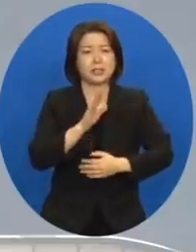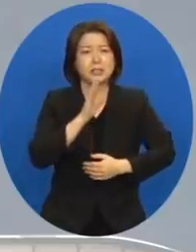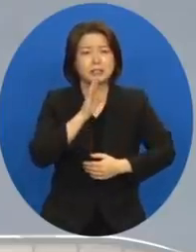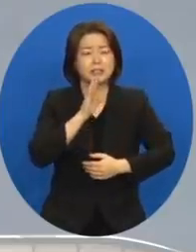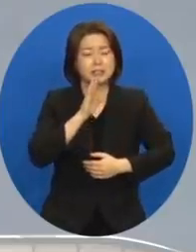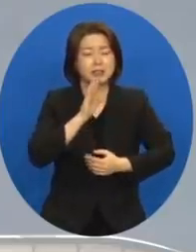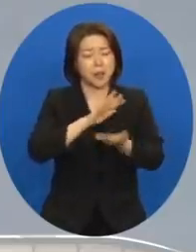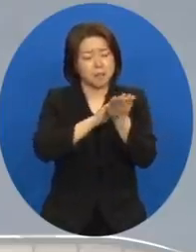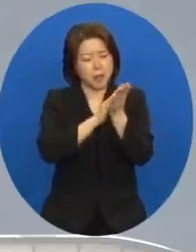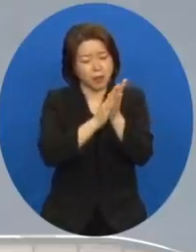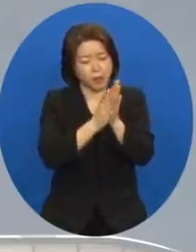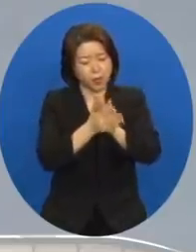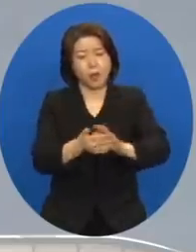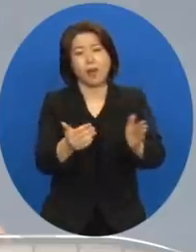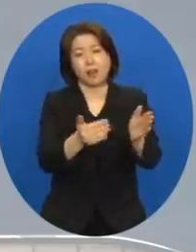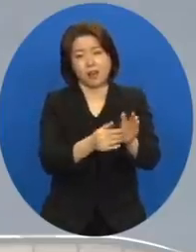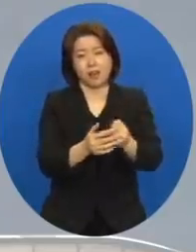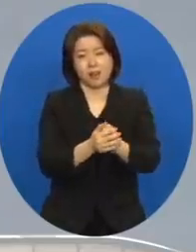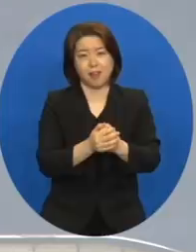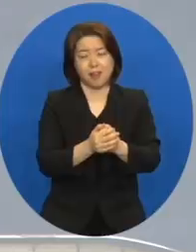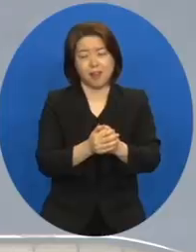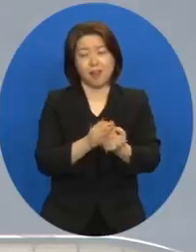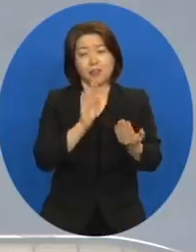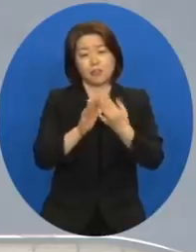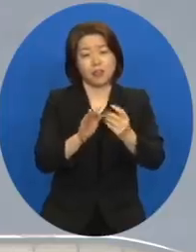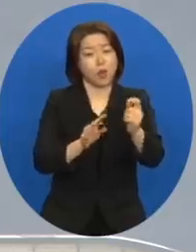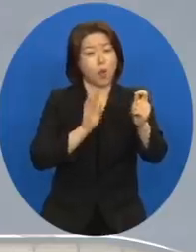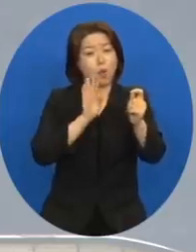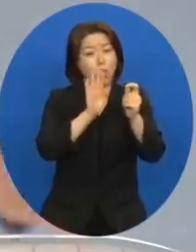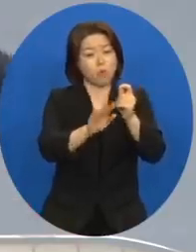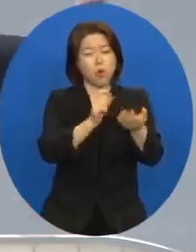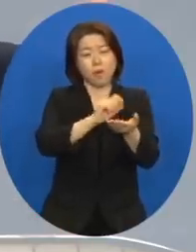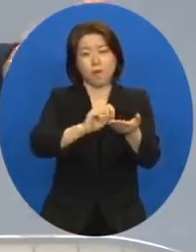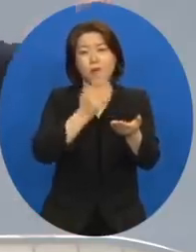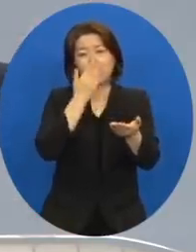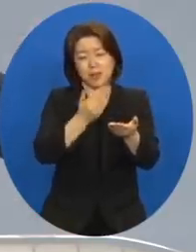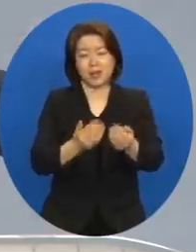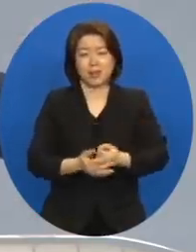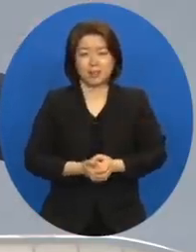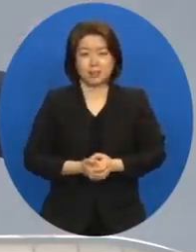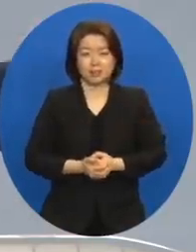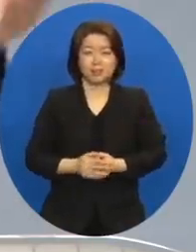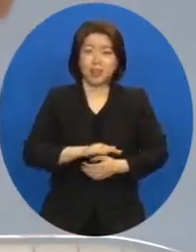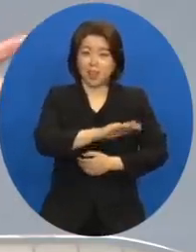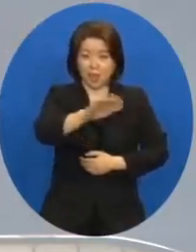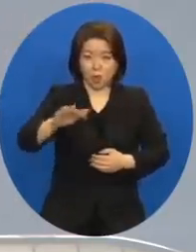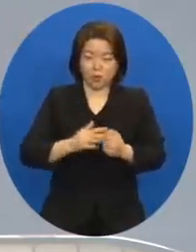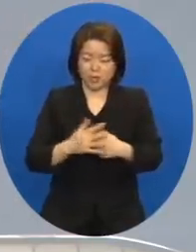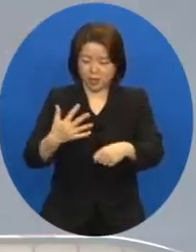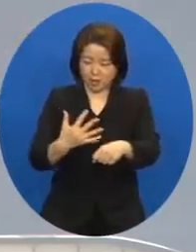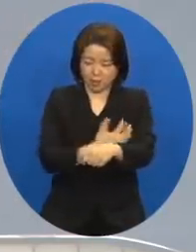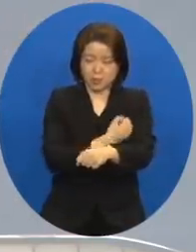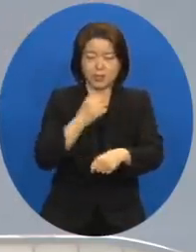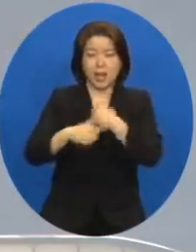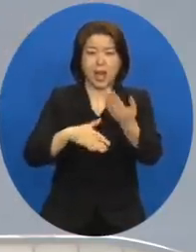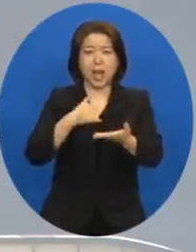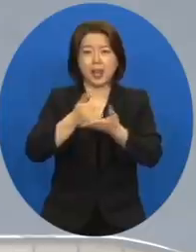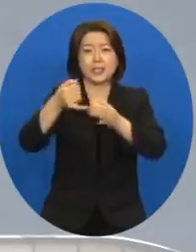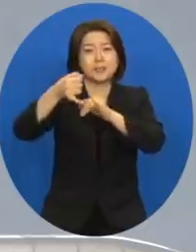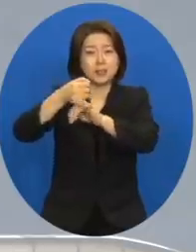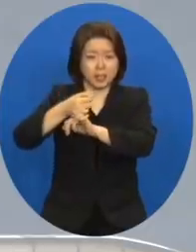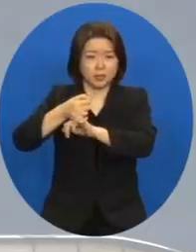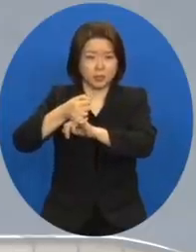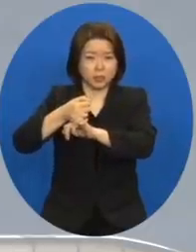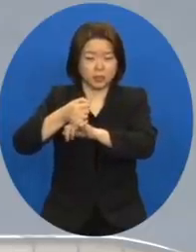됩니다 그래서 고린도 후 소가 쓰여지게 된 거예요 여러분 우리는 엄청난 하나님의 약속을